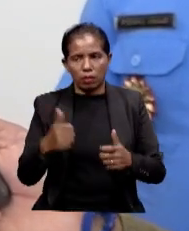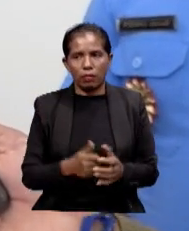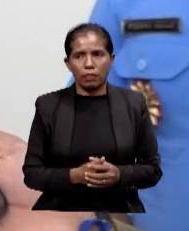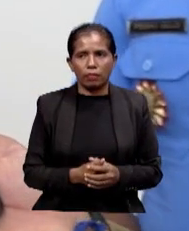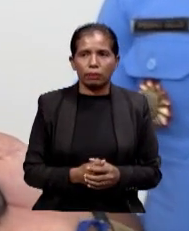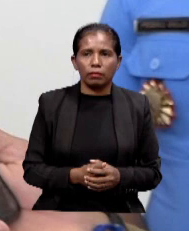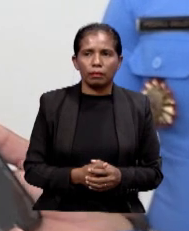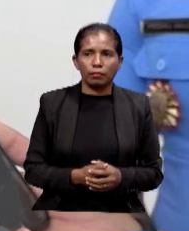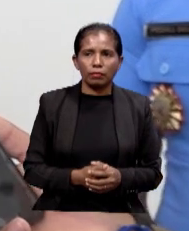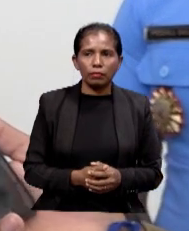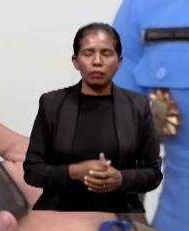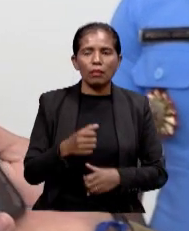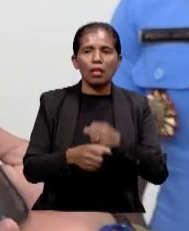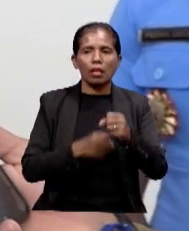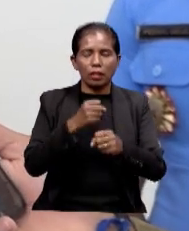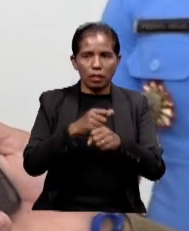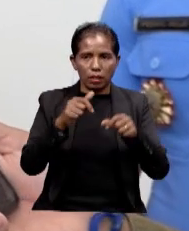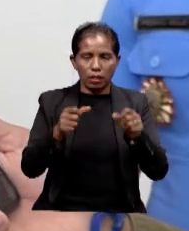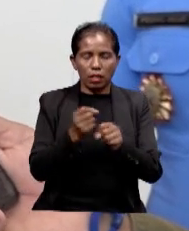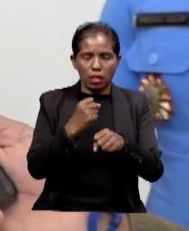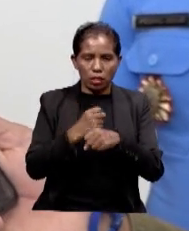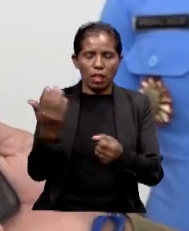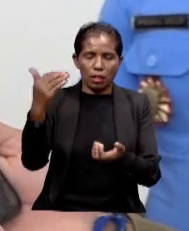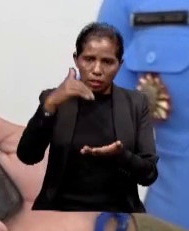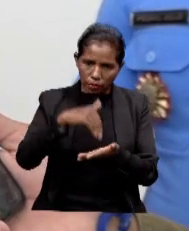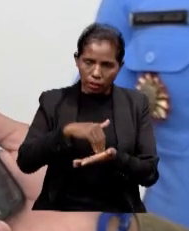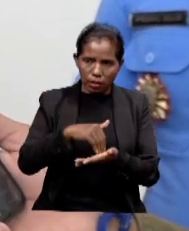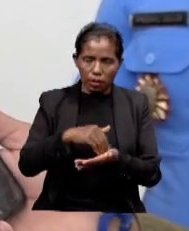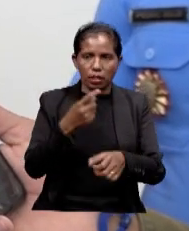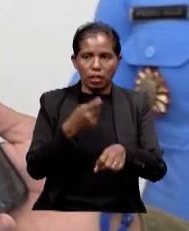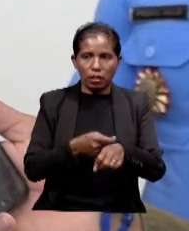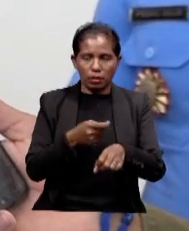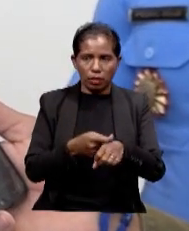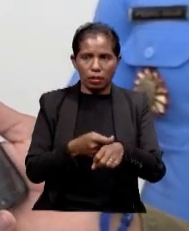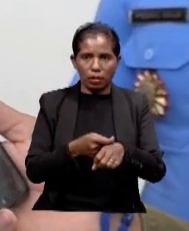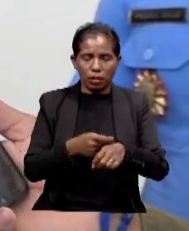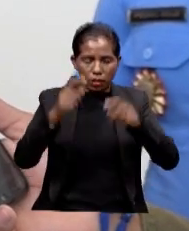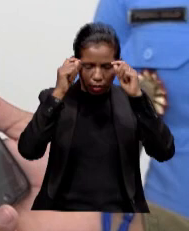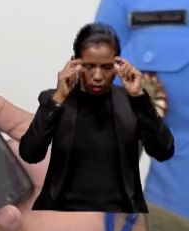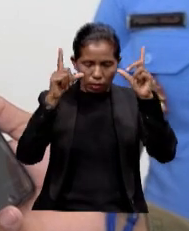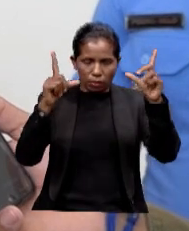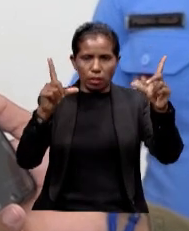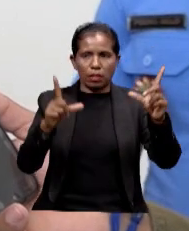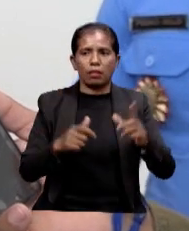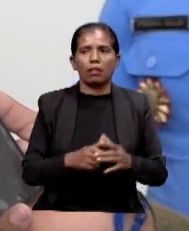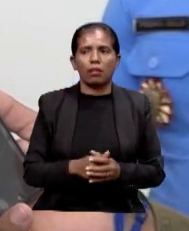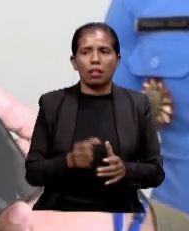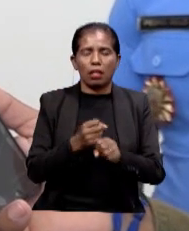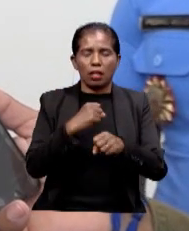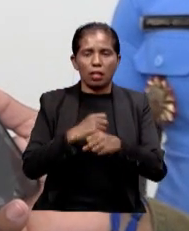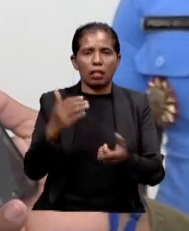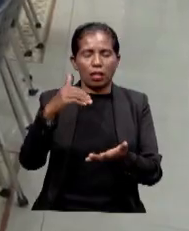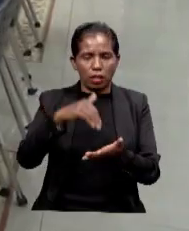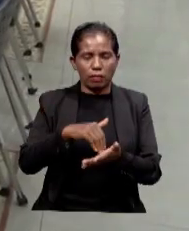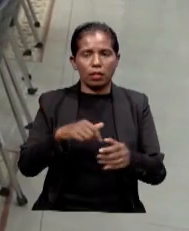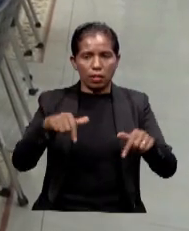antang yetin andane maka realiza filafali tamba tempo ne beke sede kata Timor Leste maka hala filafali Timor